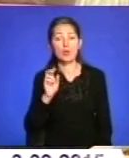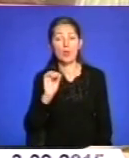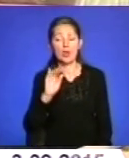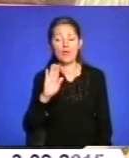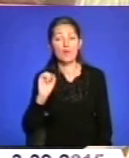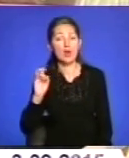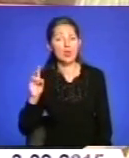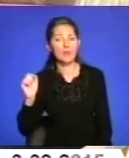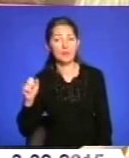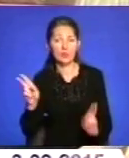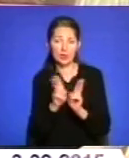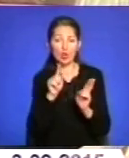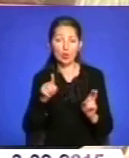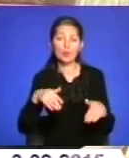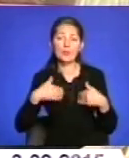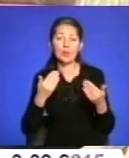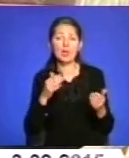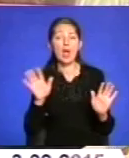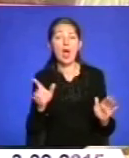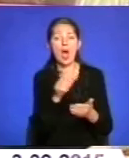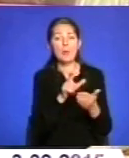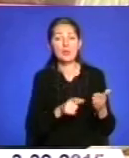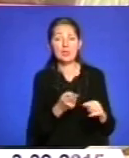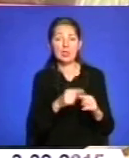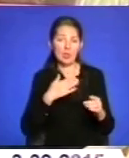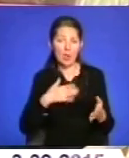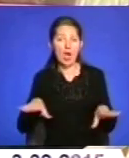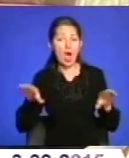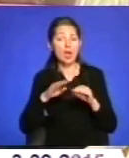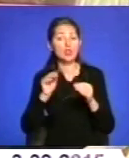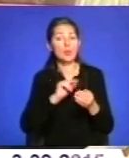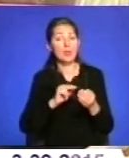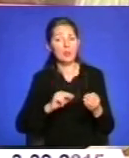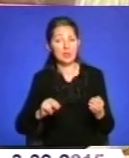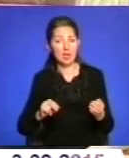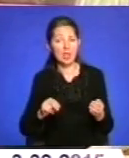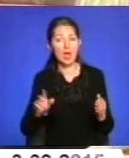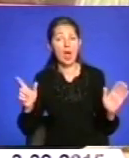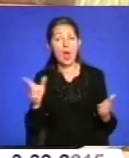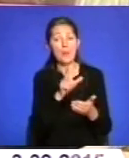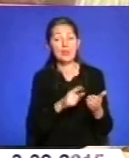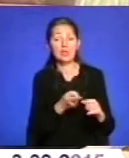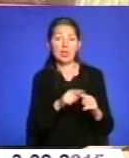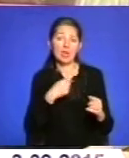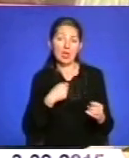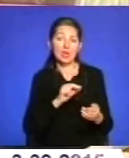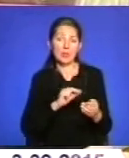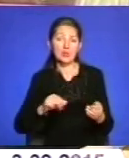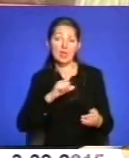і презентувати ті пісні, які ми разом написали, і пісні, які написав я сам із